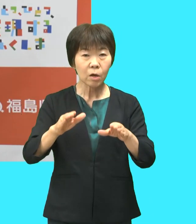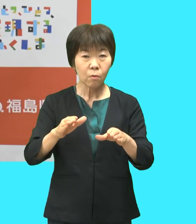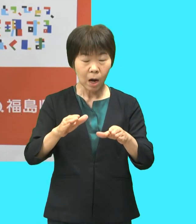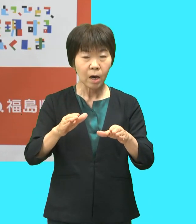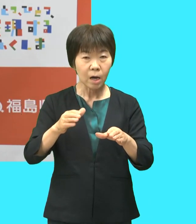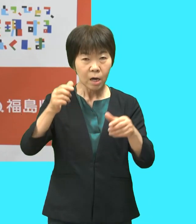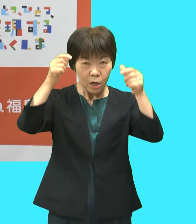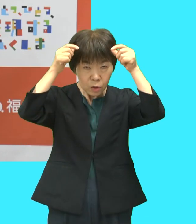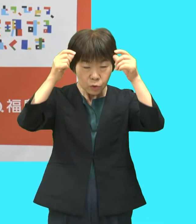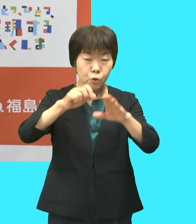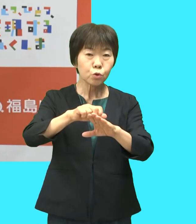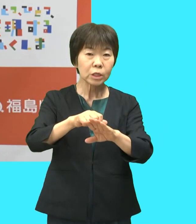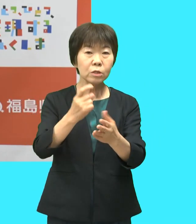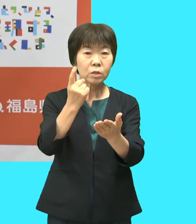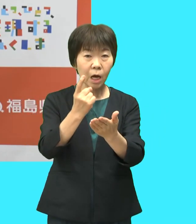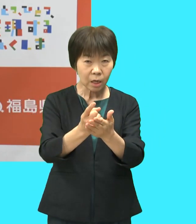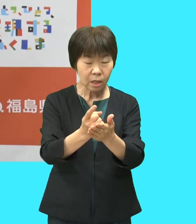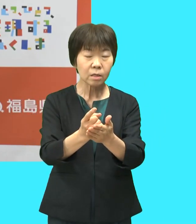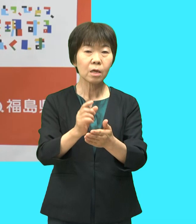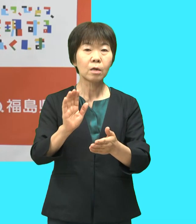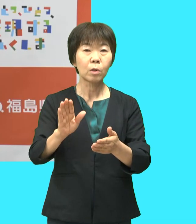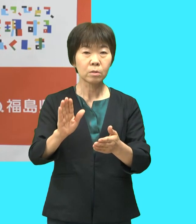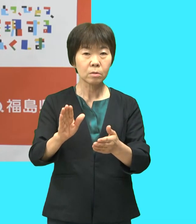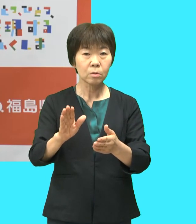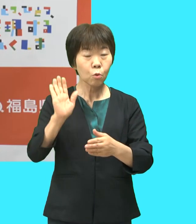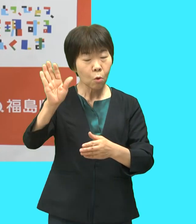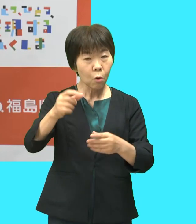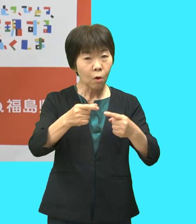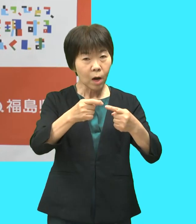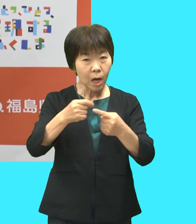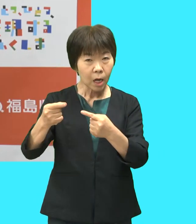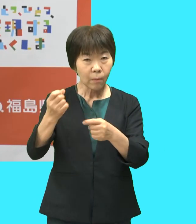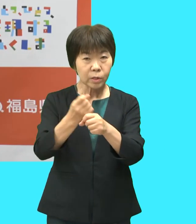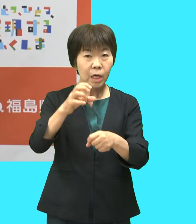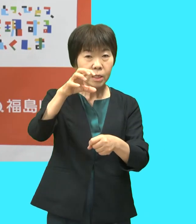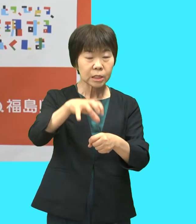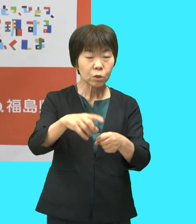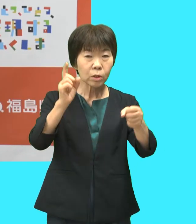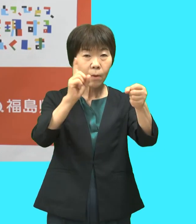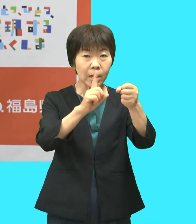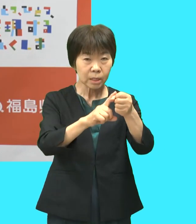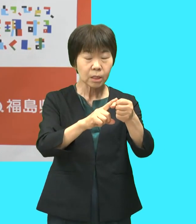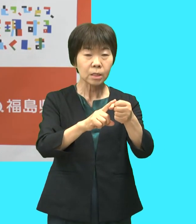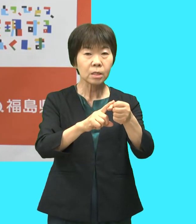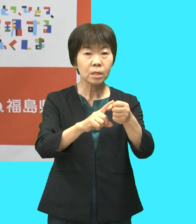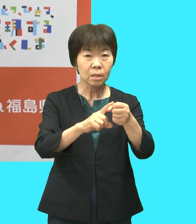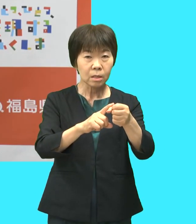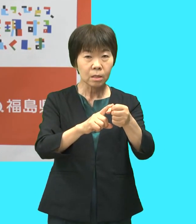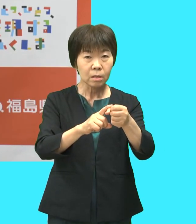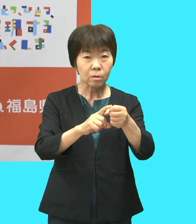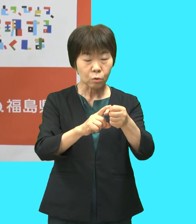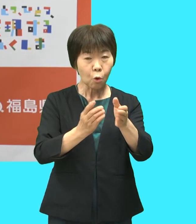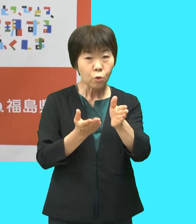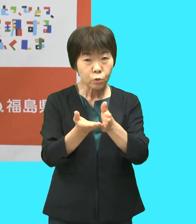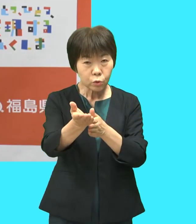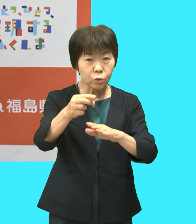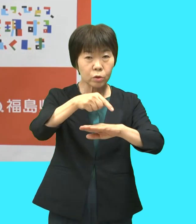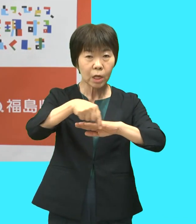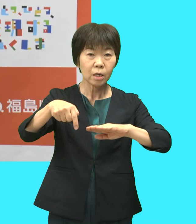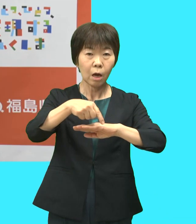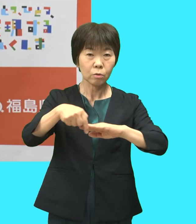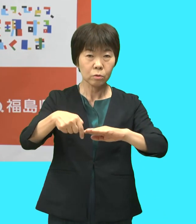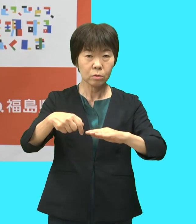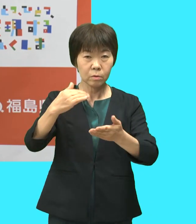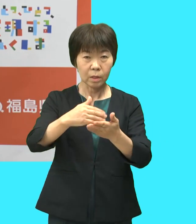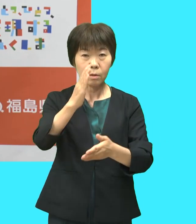のみと伺ってます。で、今後その選ばれる産地にしていくために、どのような輸出戦略を取っていくのかお